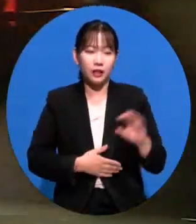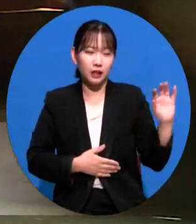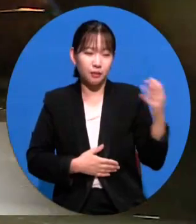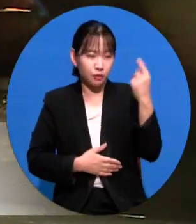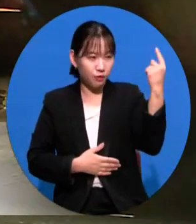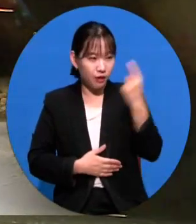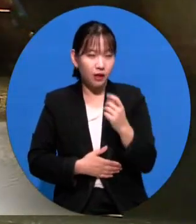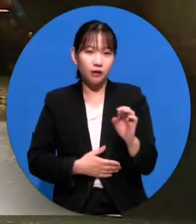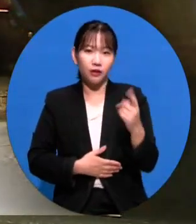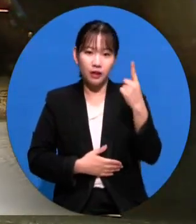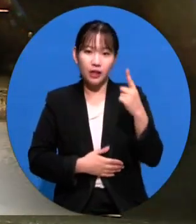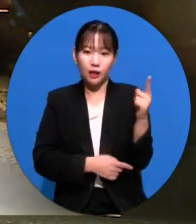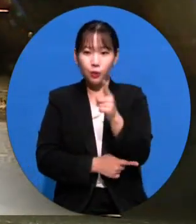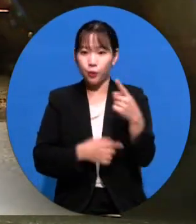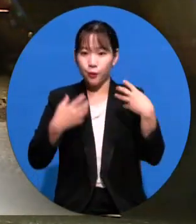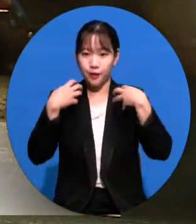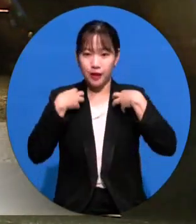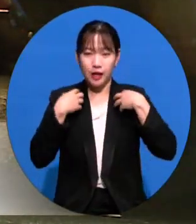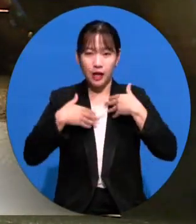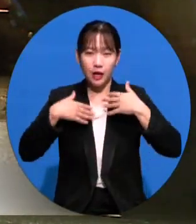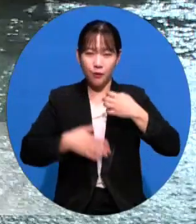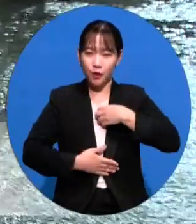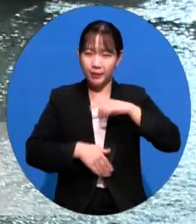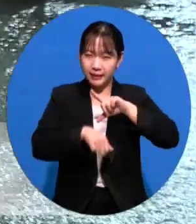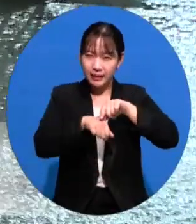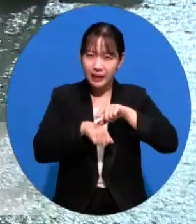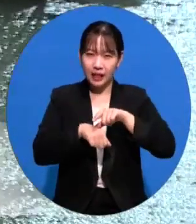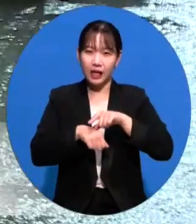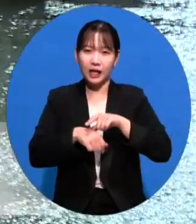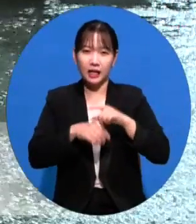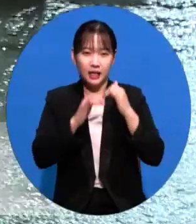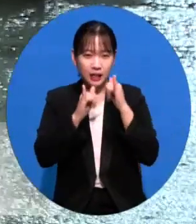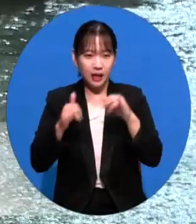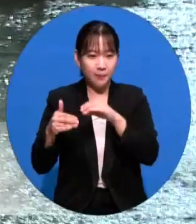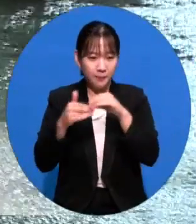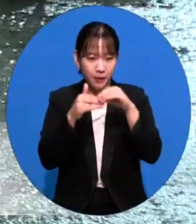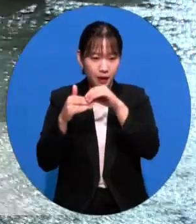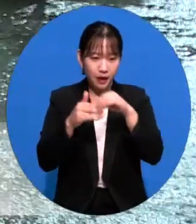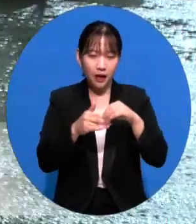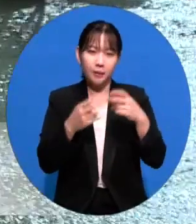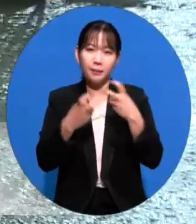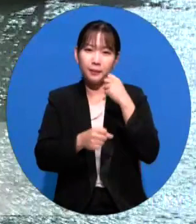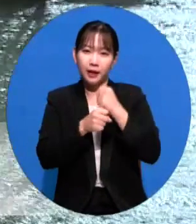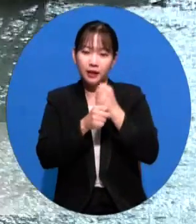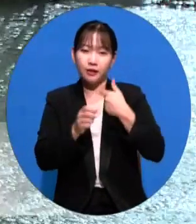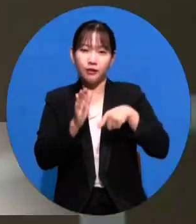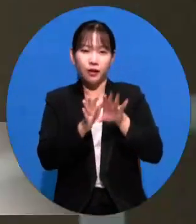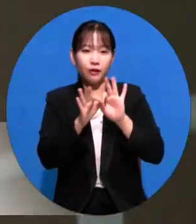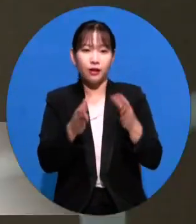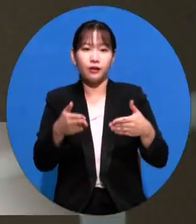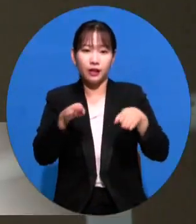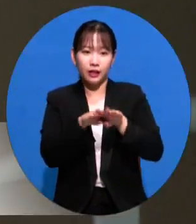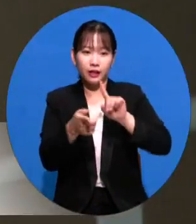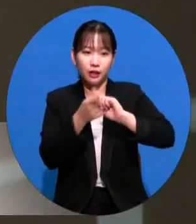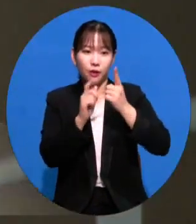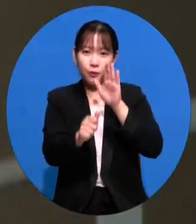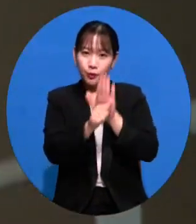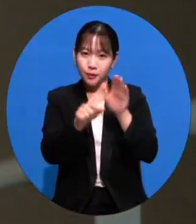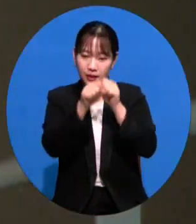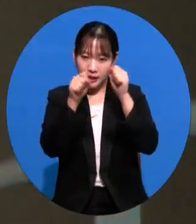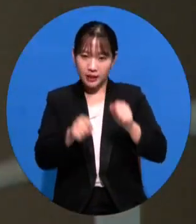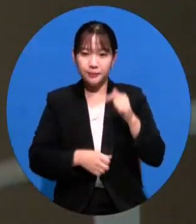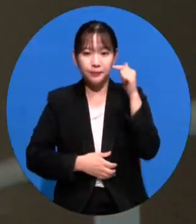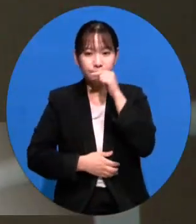태풍이 북상하면서 소방당국은 취약 시간대 주민 대피 운송수단 마련을 위해 유관기관과의 공조체계를 강화하고